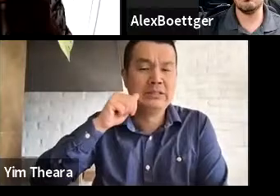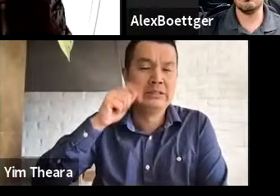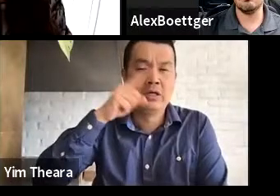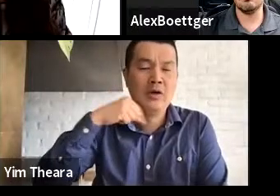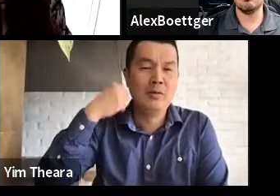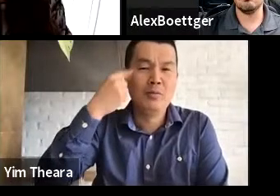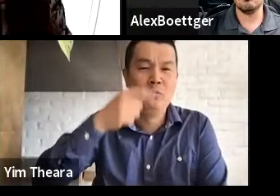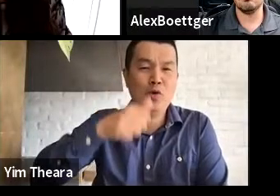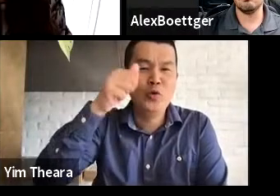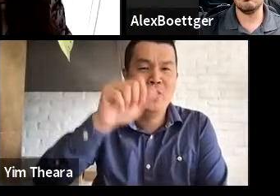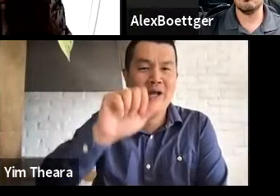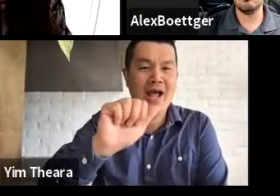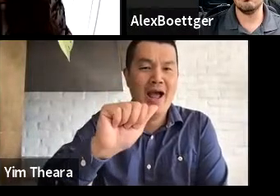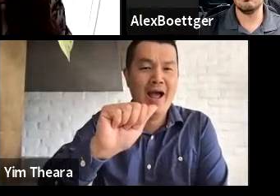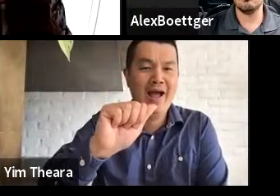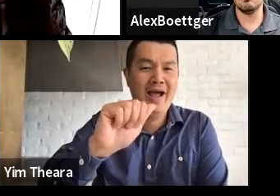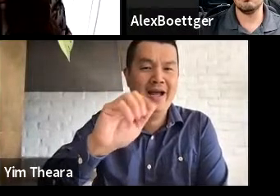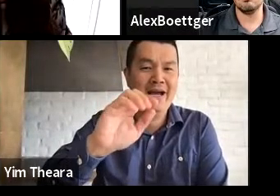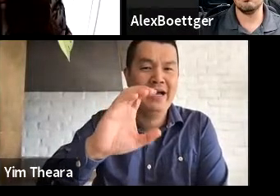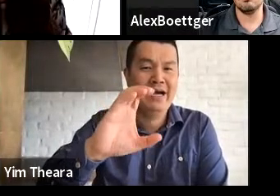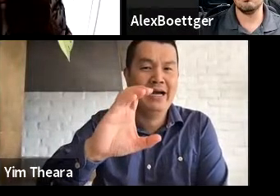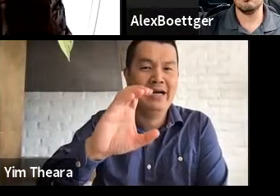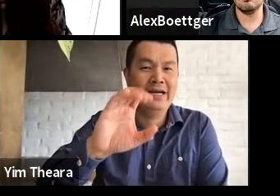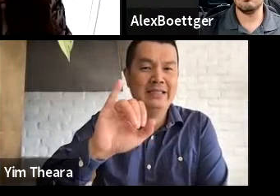Moins comme ça, effectivement, mais...